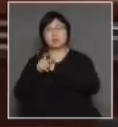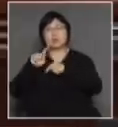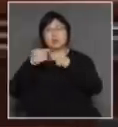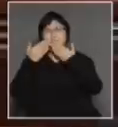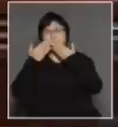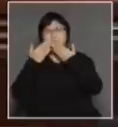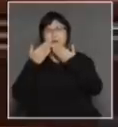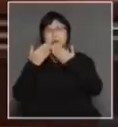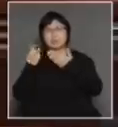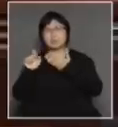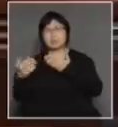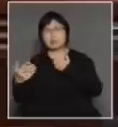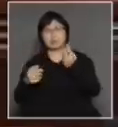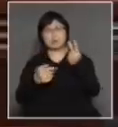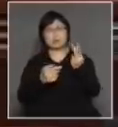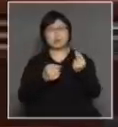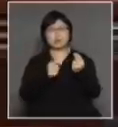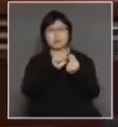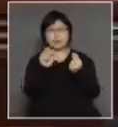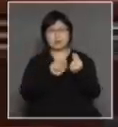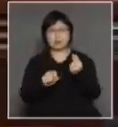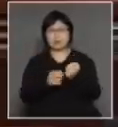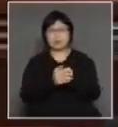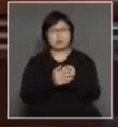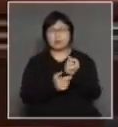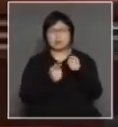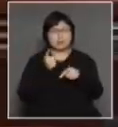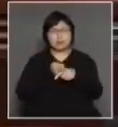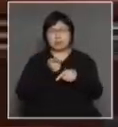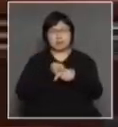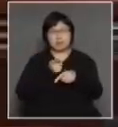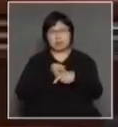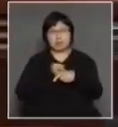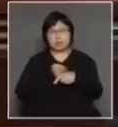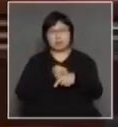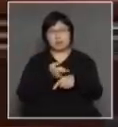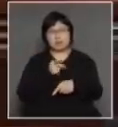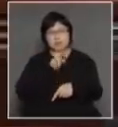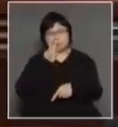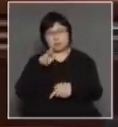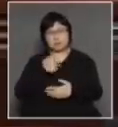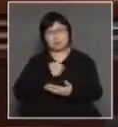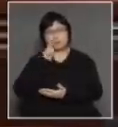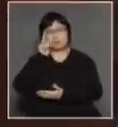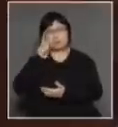比例是20%，是非常非常之令人感到痛心的。多謝主席。